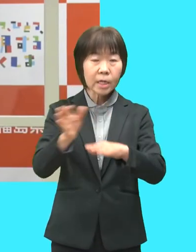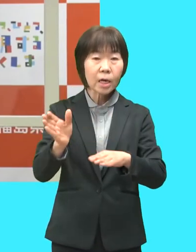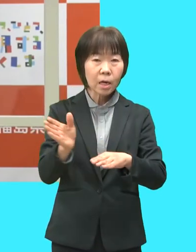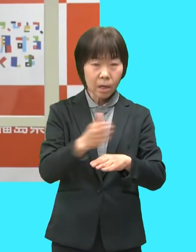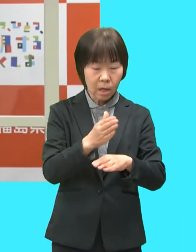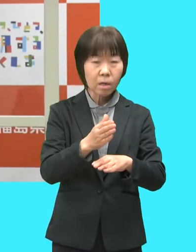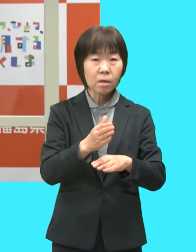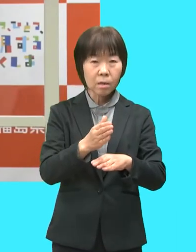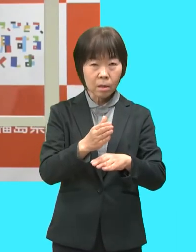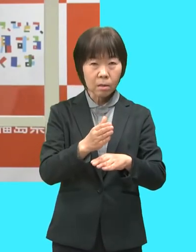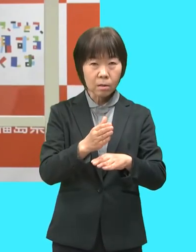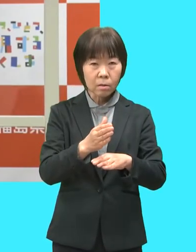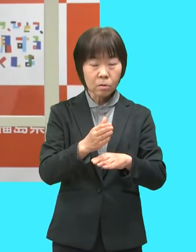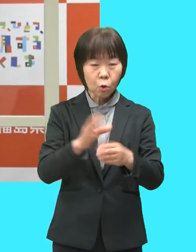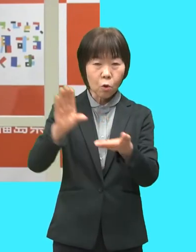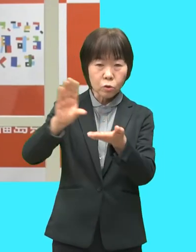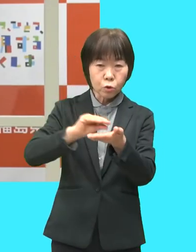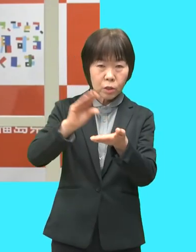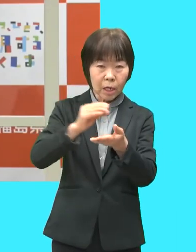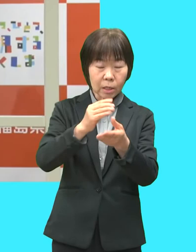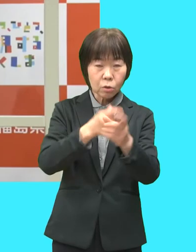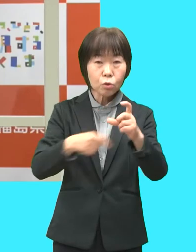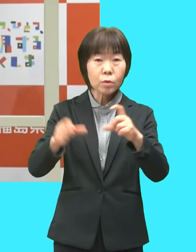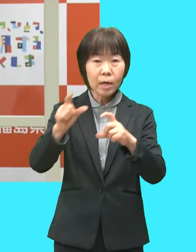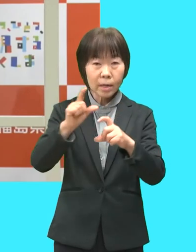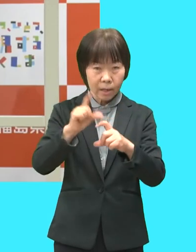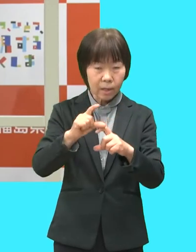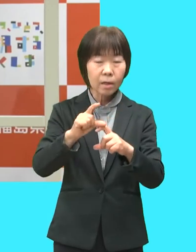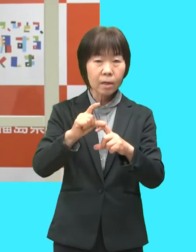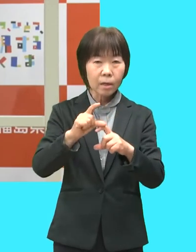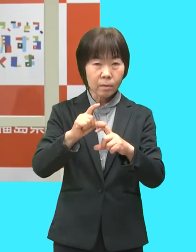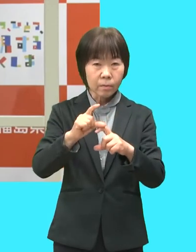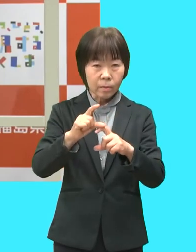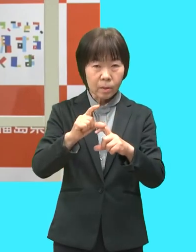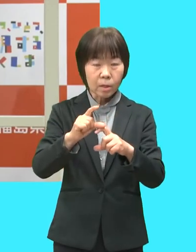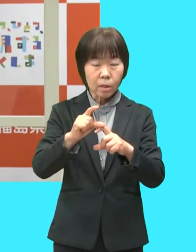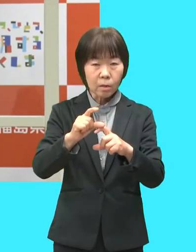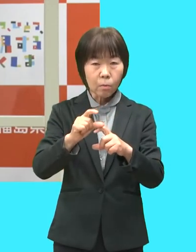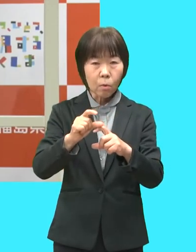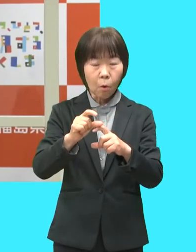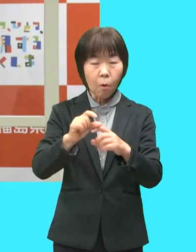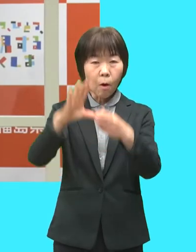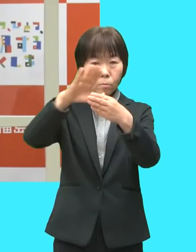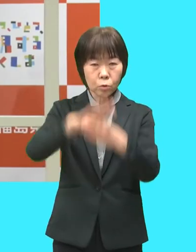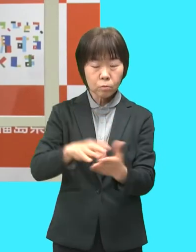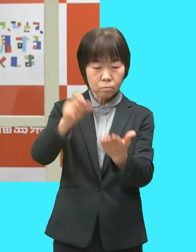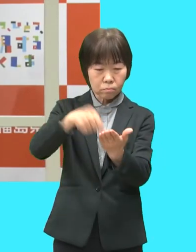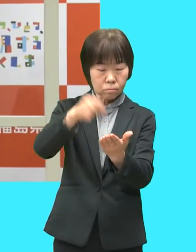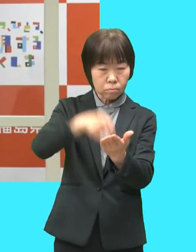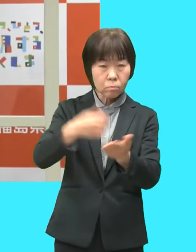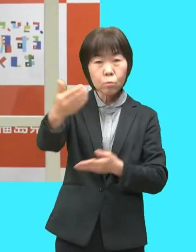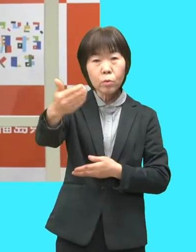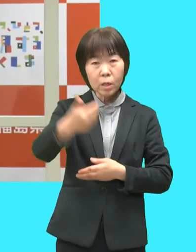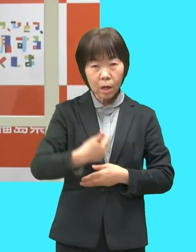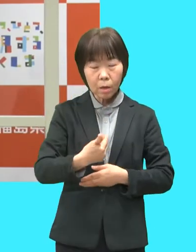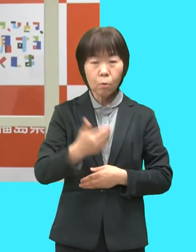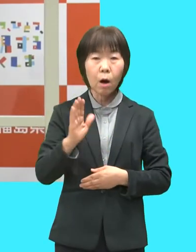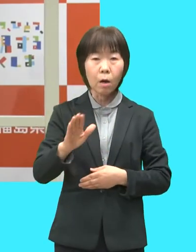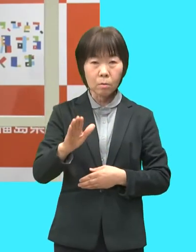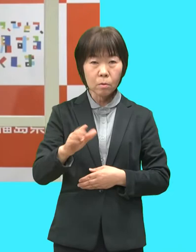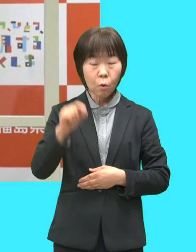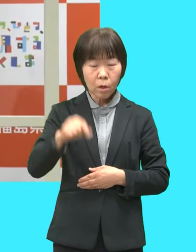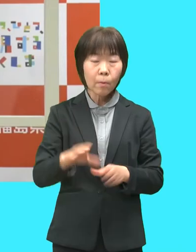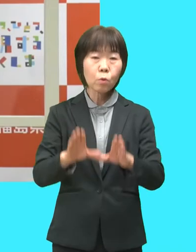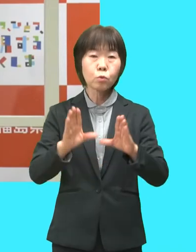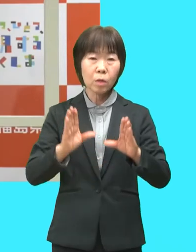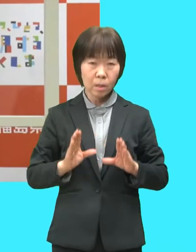ね、そういった取材に加えまた別のですね投稿依頼等も受けておりますので、そういったものも極力受けること